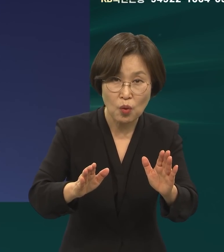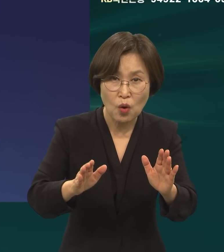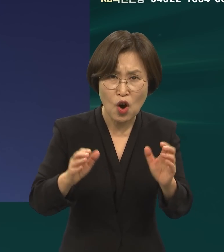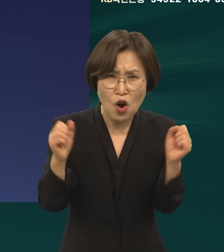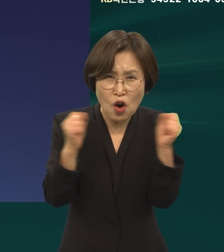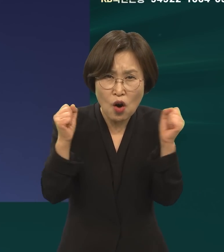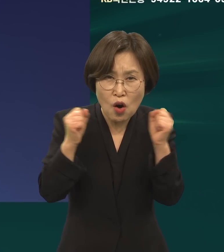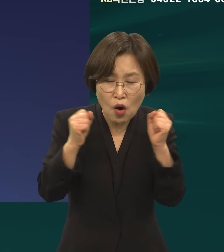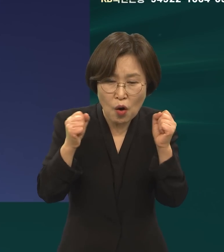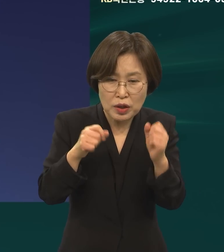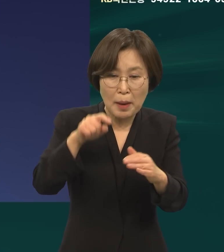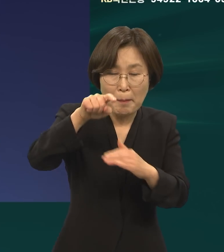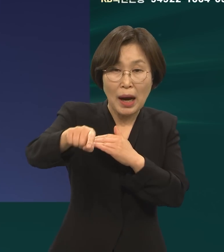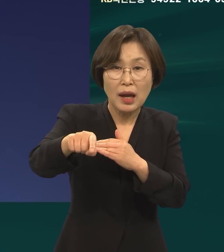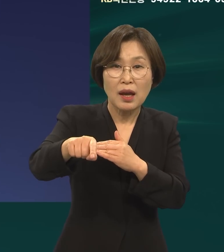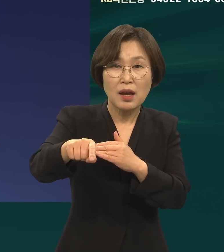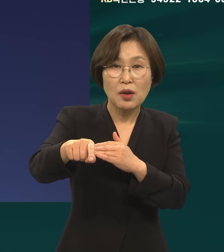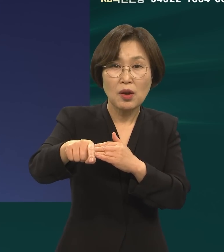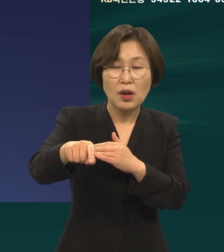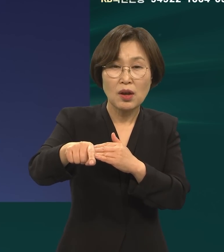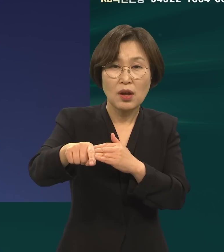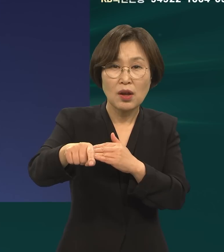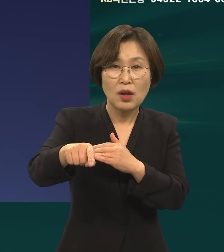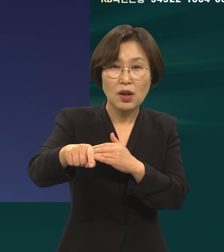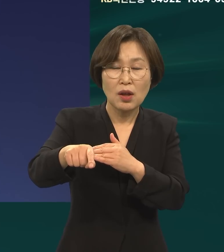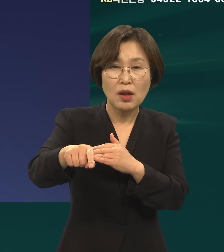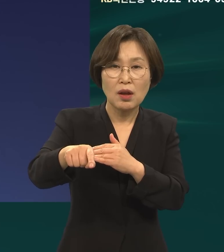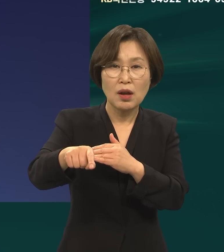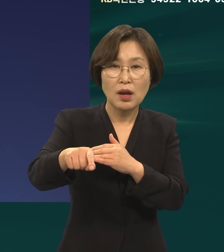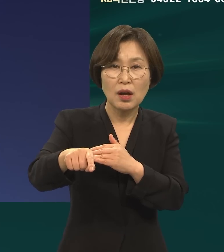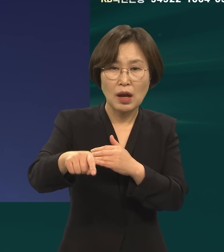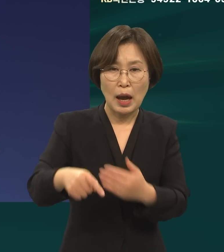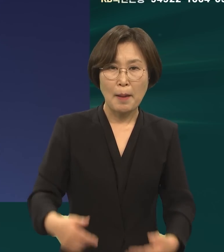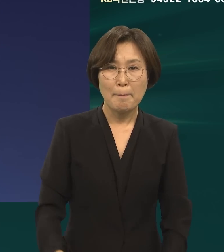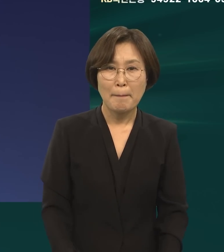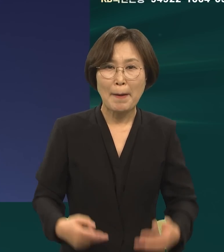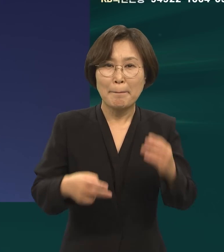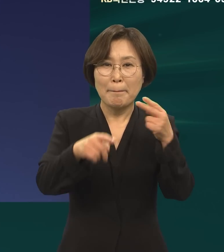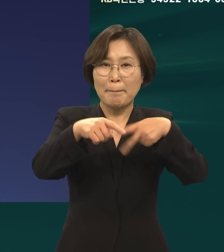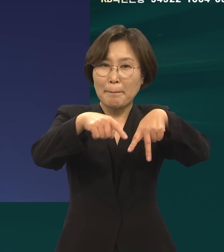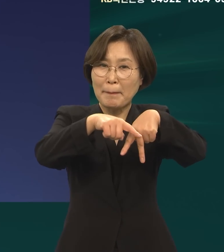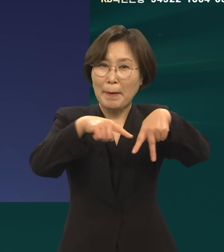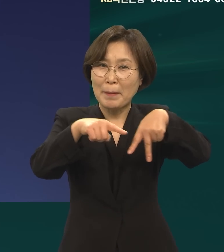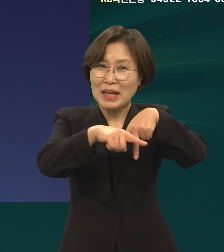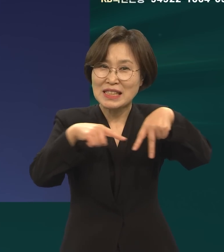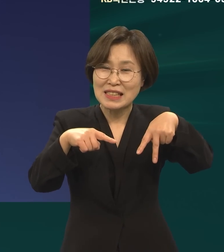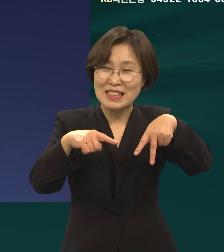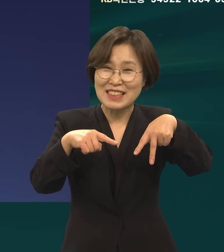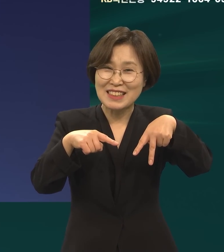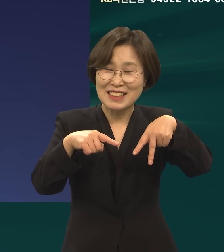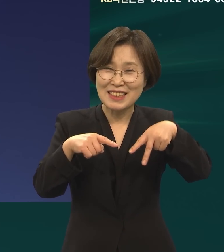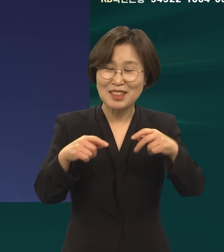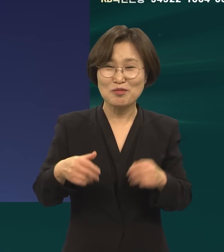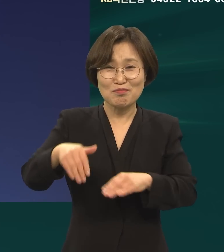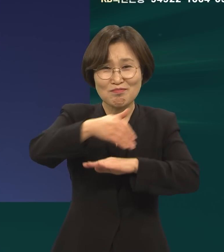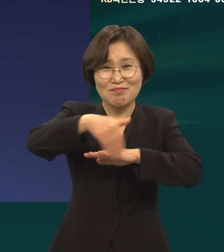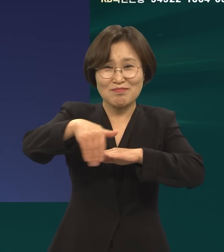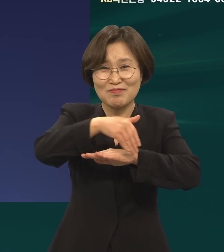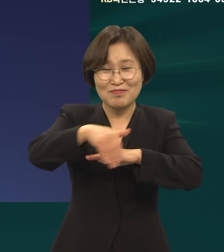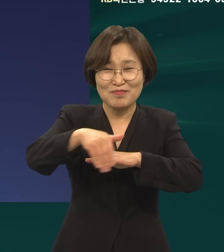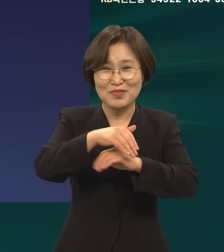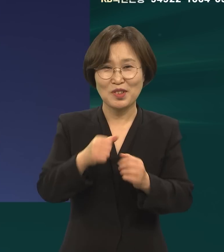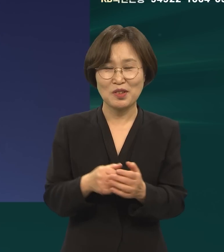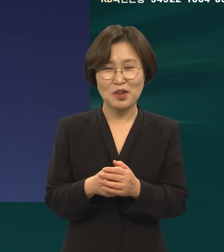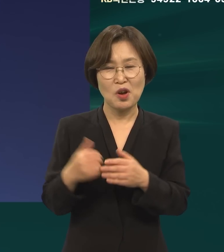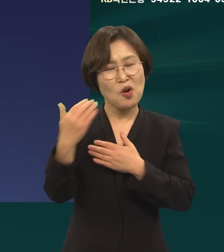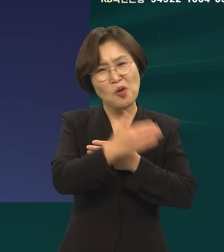큰일 나잖아요. 한겨울에 이것들이 배 해만 뜨면 반바지 입고 나와요. 우리가 그랬다가 얼어 죽습니다.